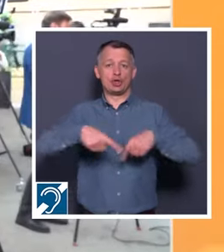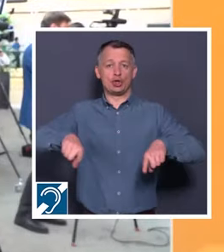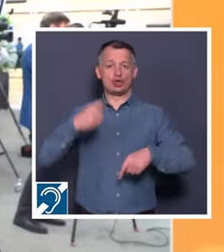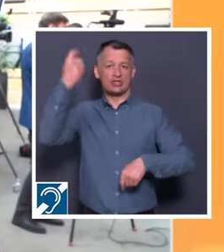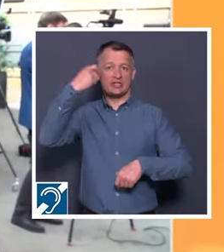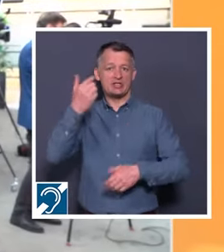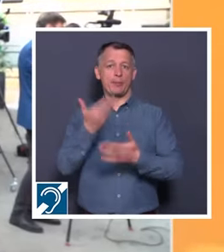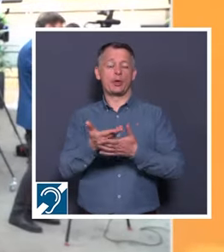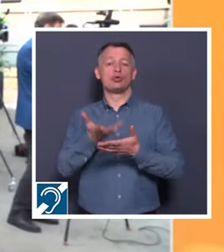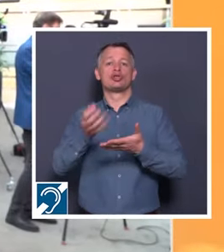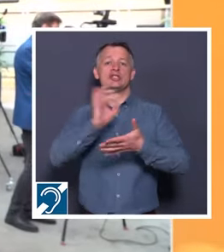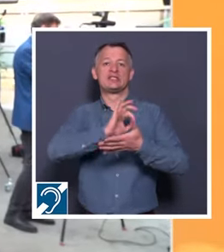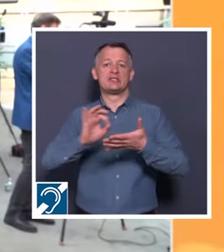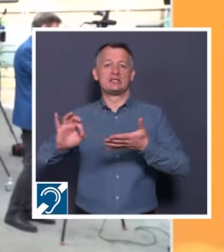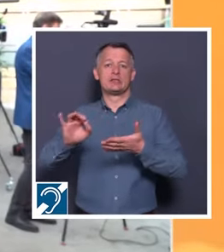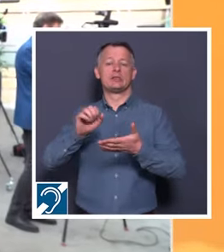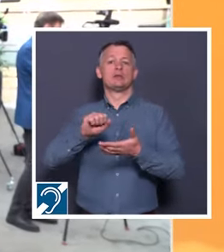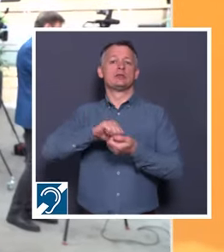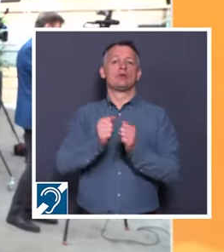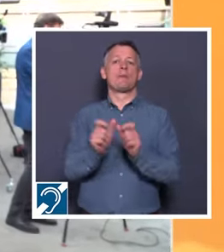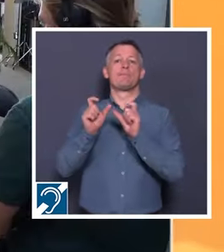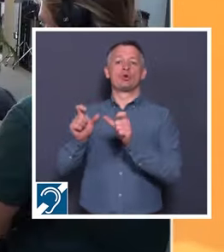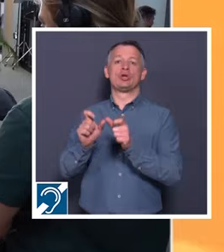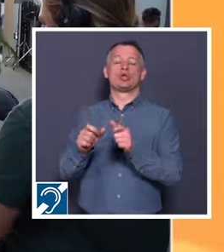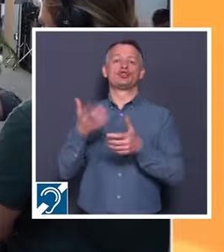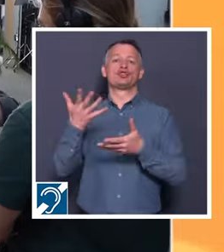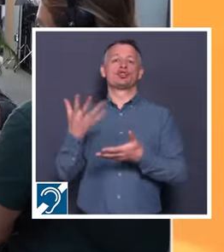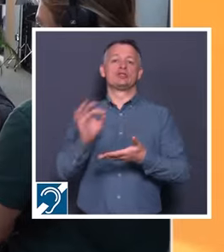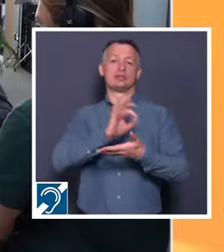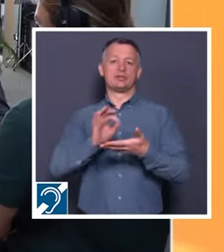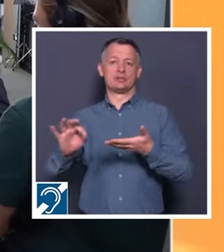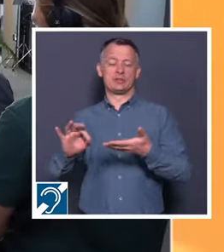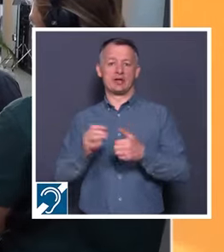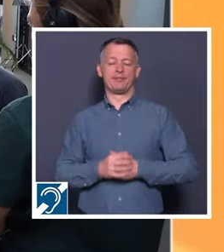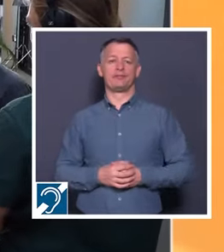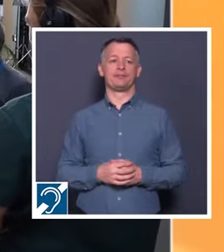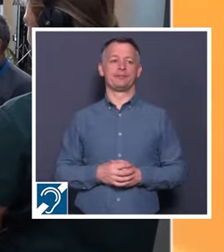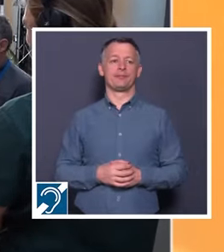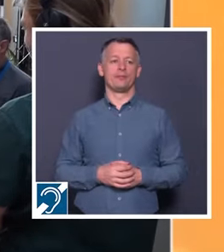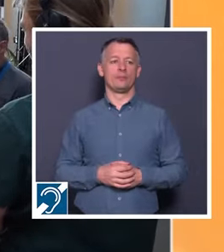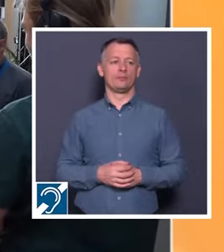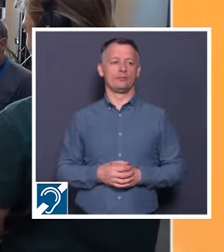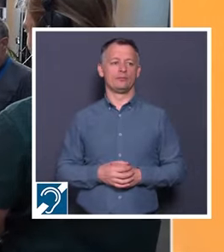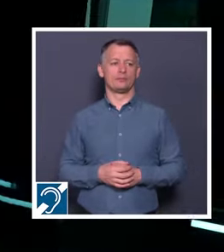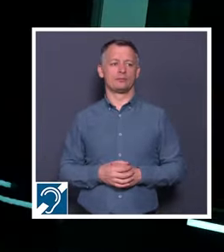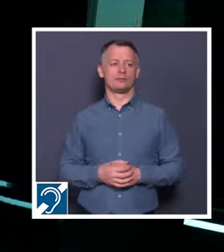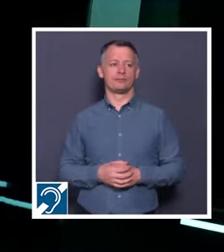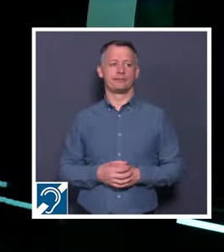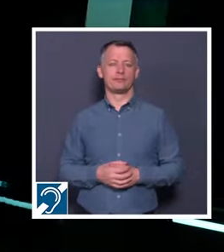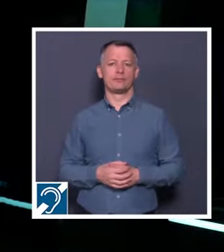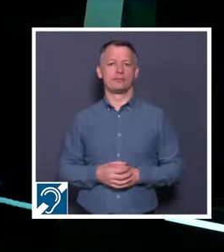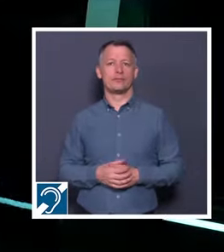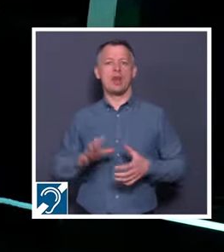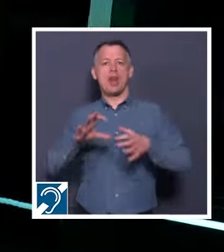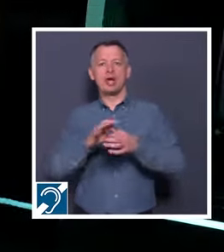de conținutul sau față de protejarea conținutului pe care noi îl consumăm. Și apropo de ce putem